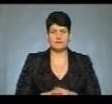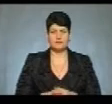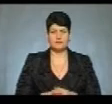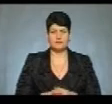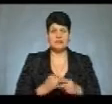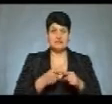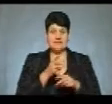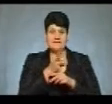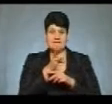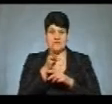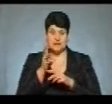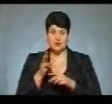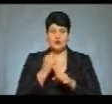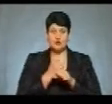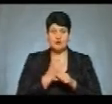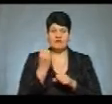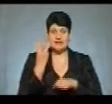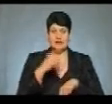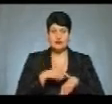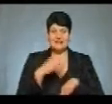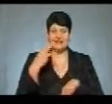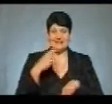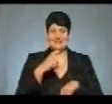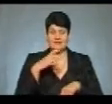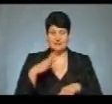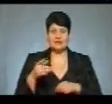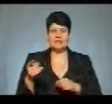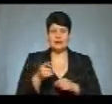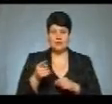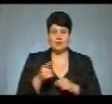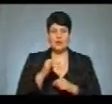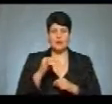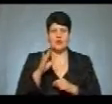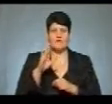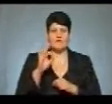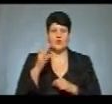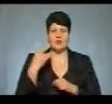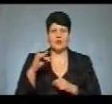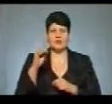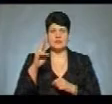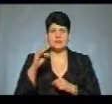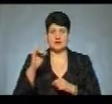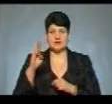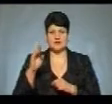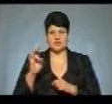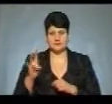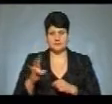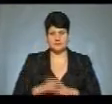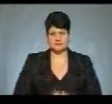Це відео відзнято о 13 годині 30 хвилин тернополянином Юрієм Войцишиним.